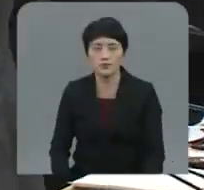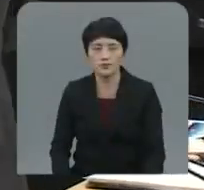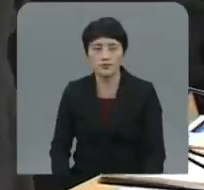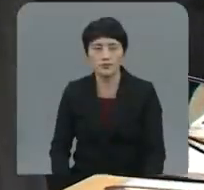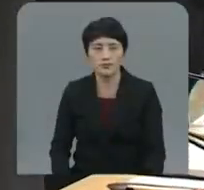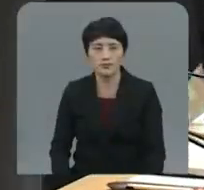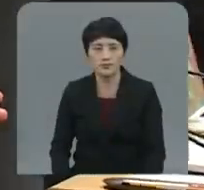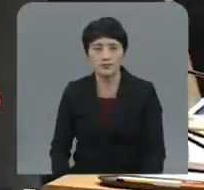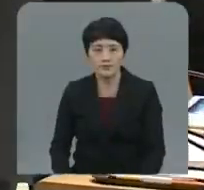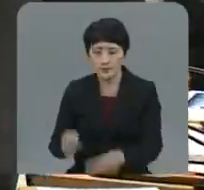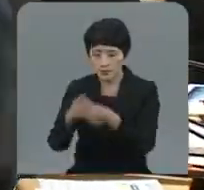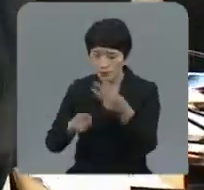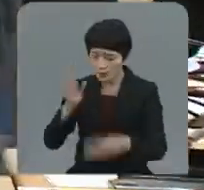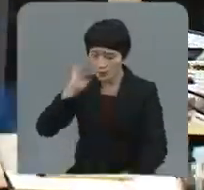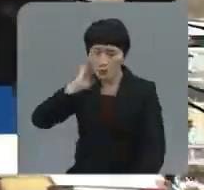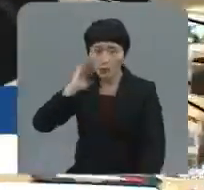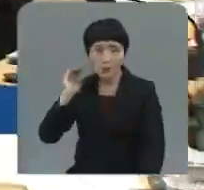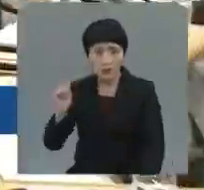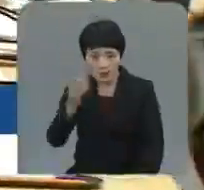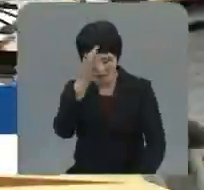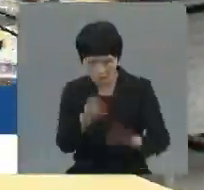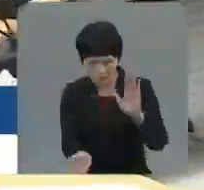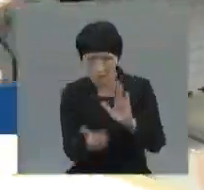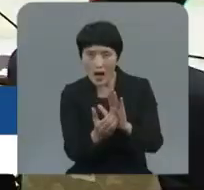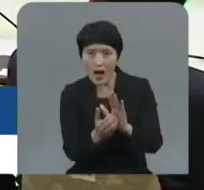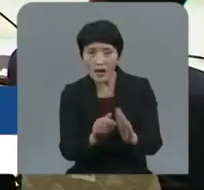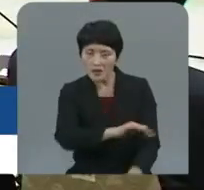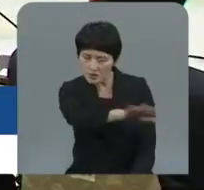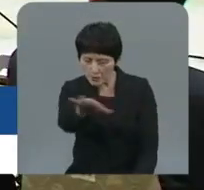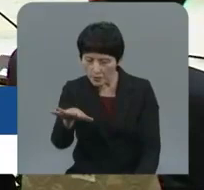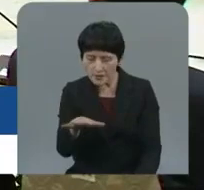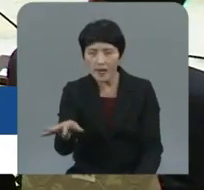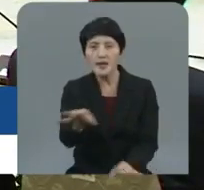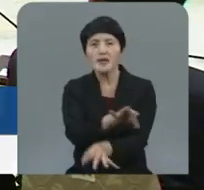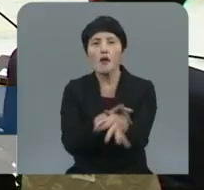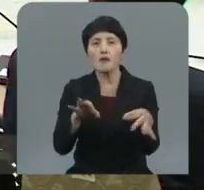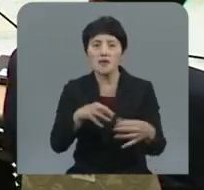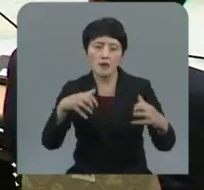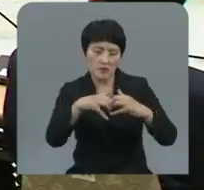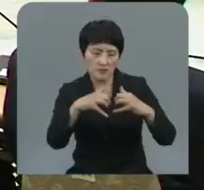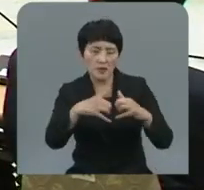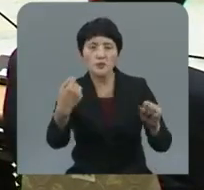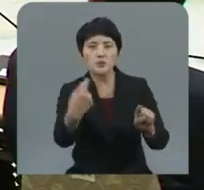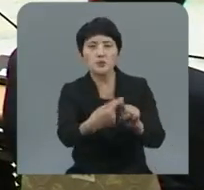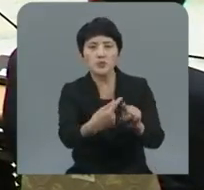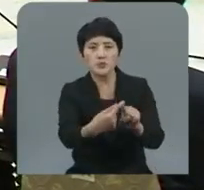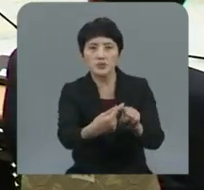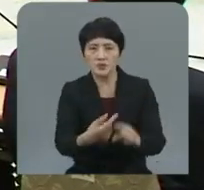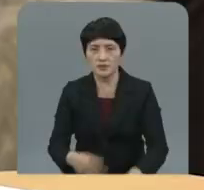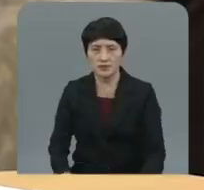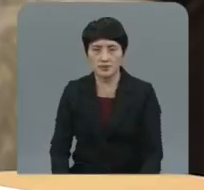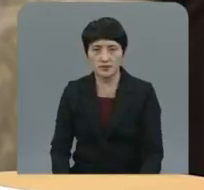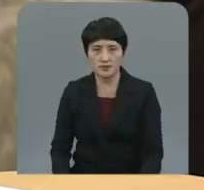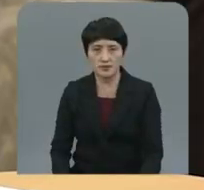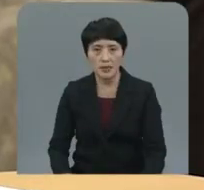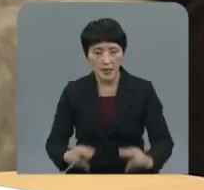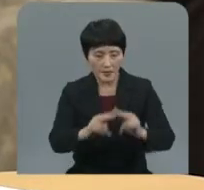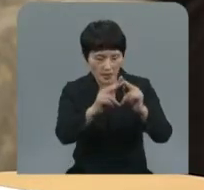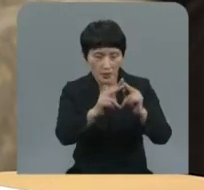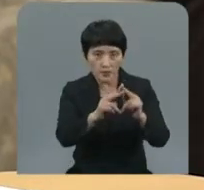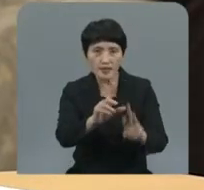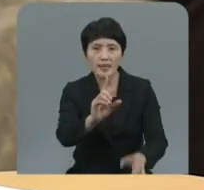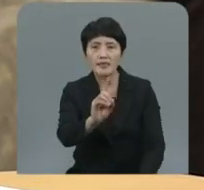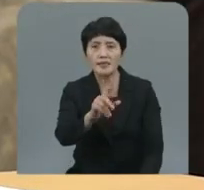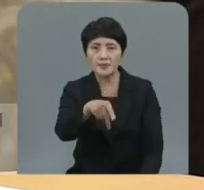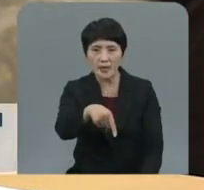chủ trì hội nghị Kinh tế dân sinh khẩn cấp ngày 15/3 tổng thống jols nhấn mạnh toàn bộ các ngành công nghiệp công nghệ cao chính là chiến